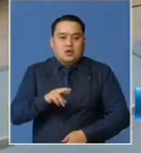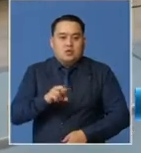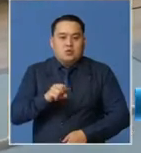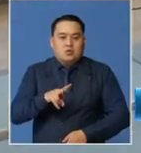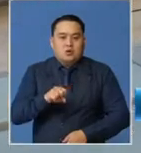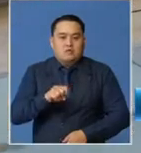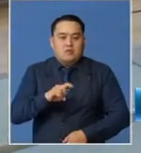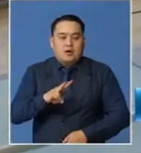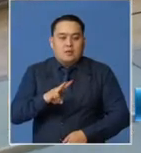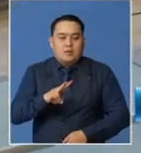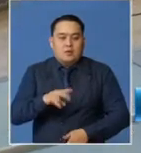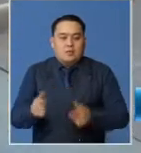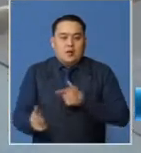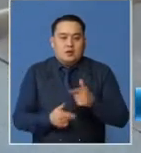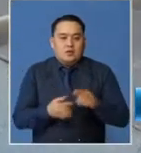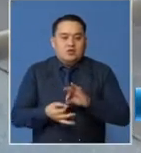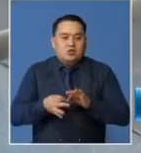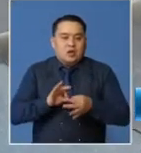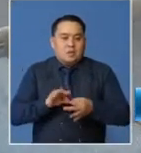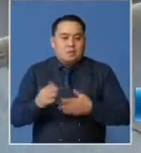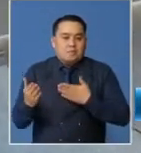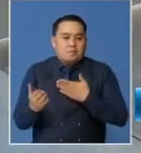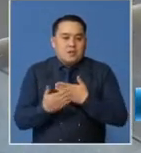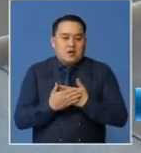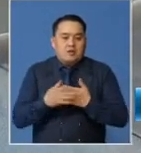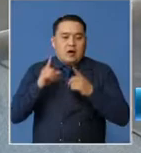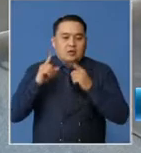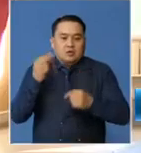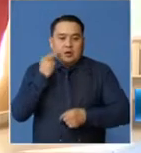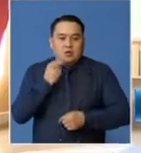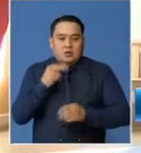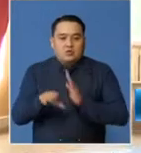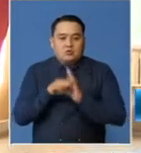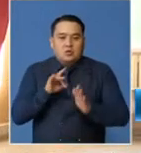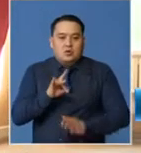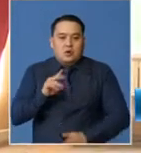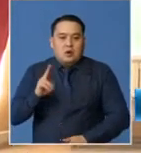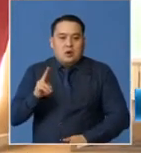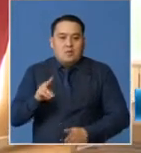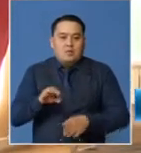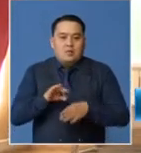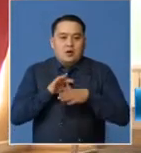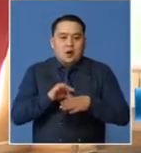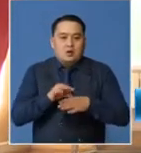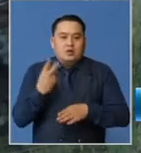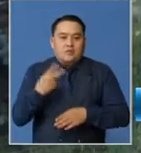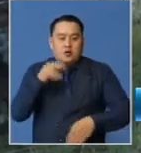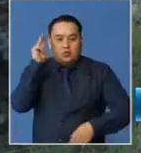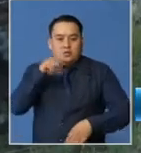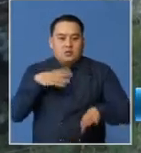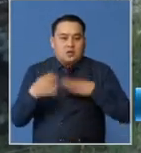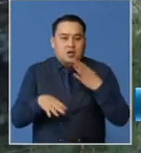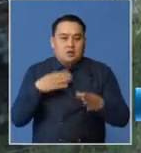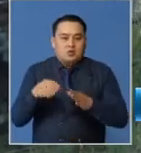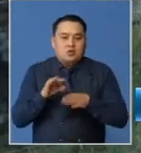Зелимхан Абубакаров. Чтобы подготовиться основательно, прежде чем отправиться в Китай, в составе сборной Республики Казахстан они пройдут еще 2 учебно-тренировочных